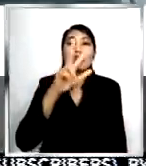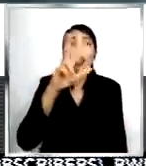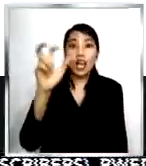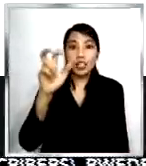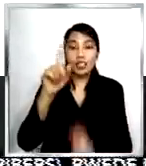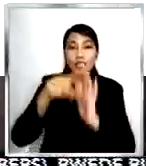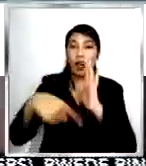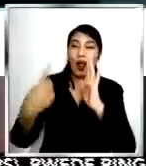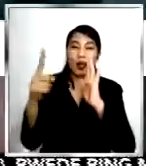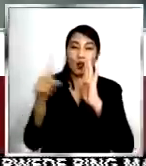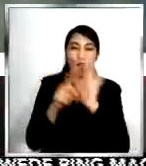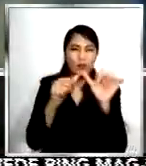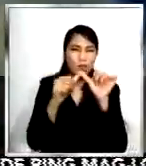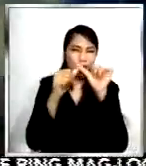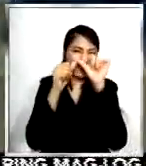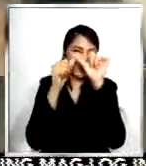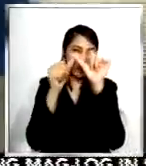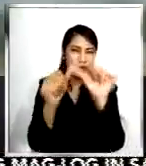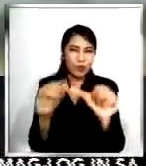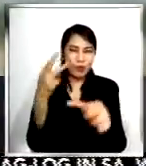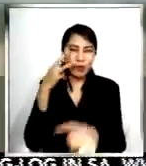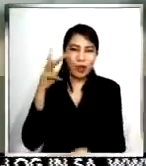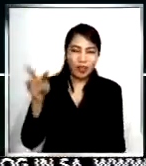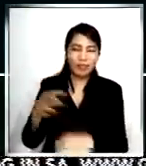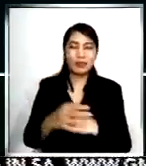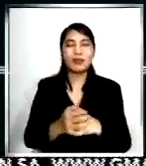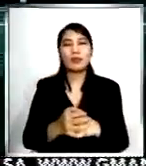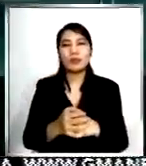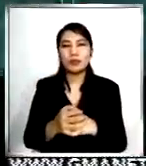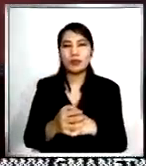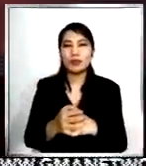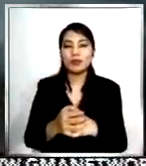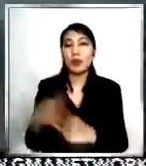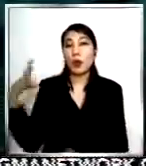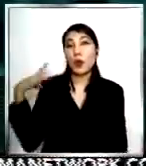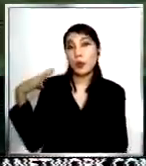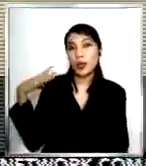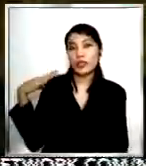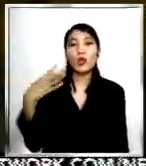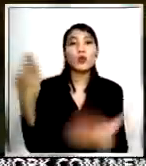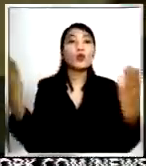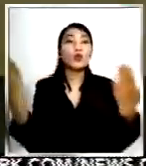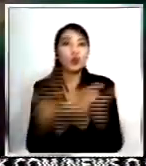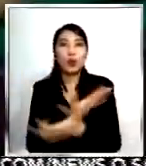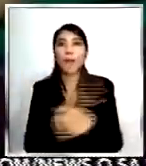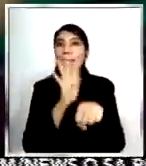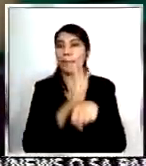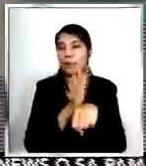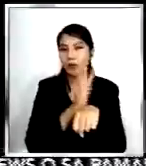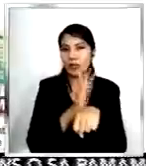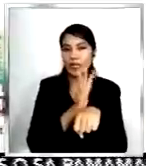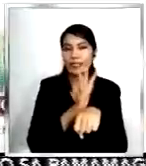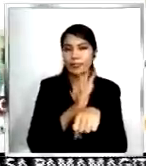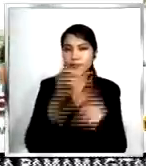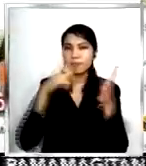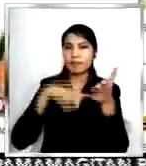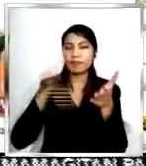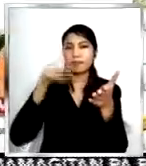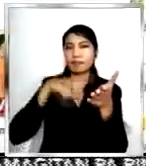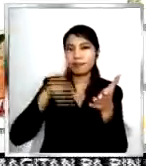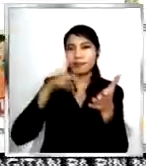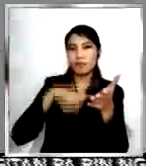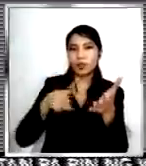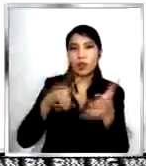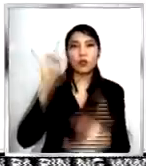video content. Abangan ang iba pang set ng movies in the coming weeks. Bisitahin lang ang official YouTube channel ng GMA